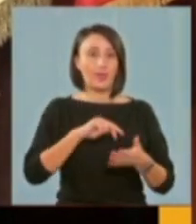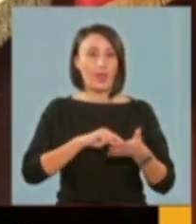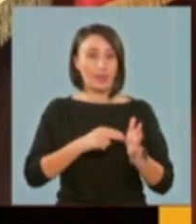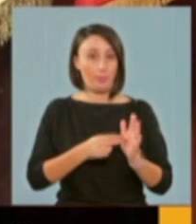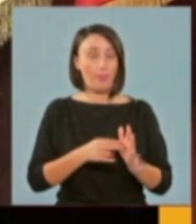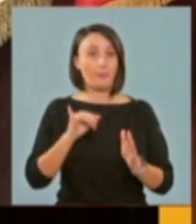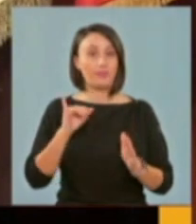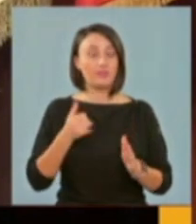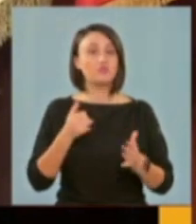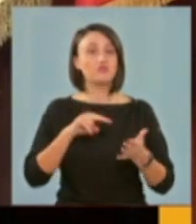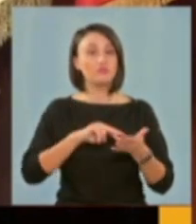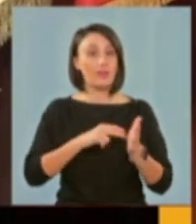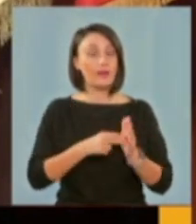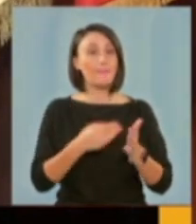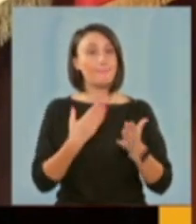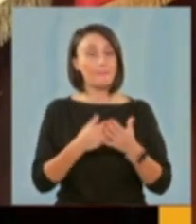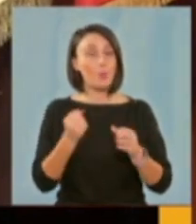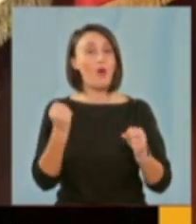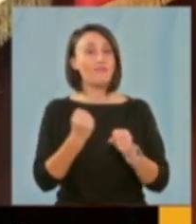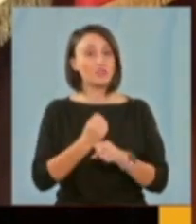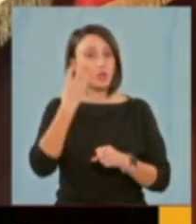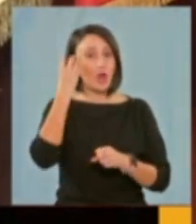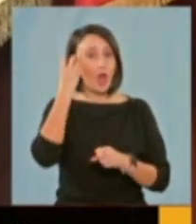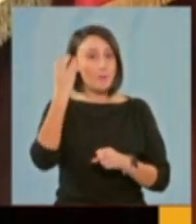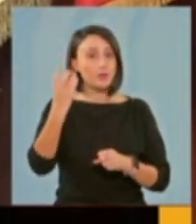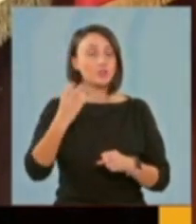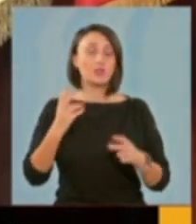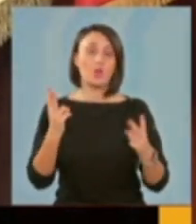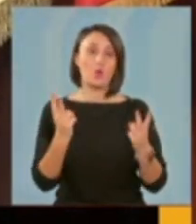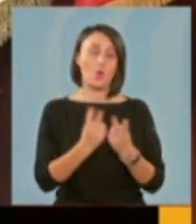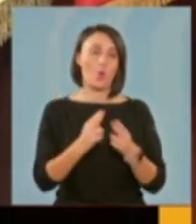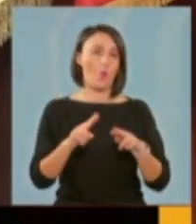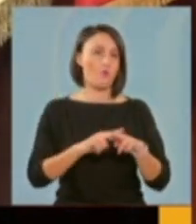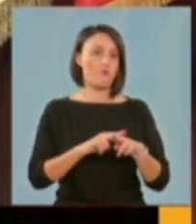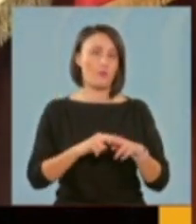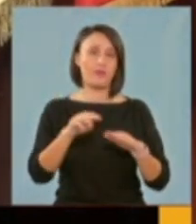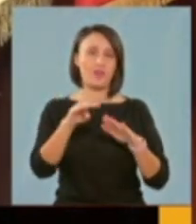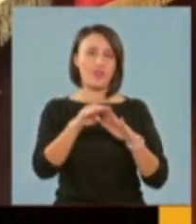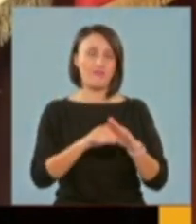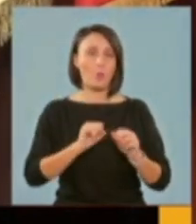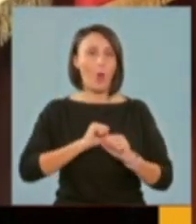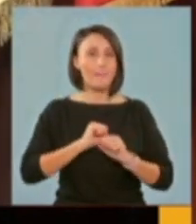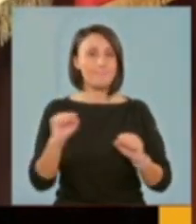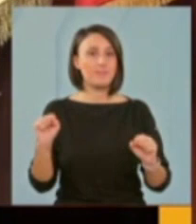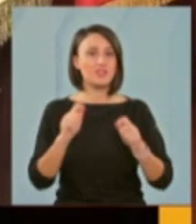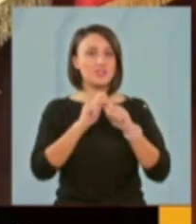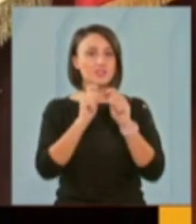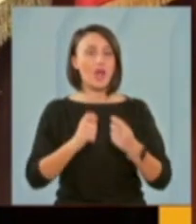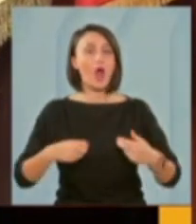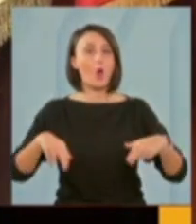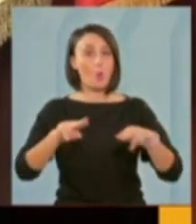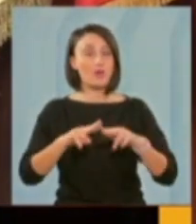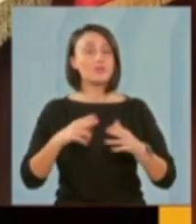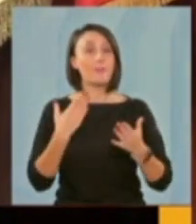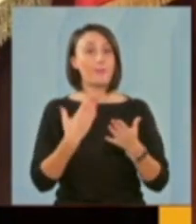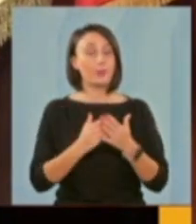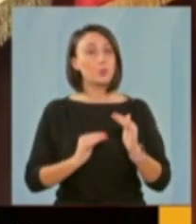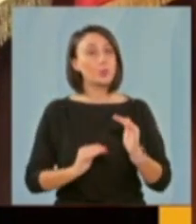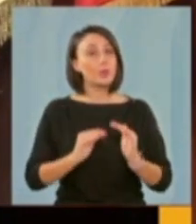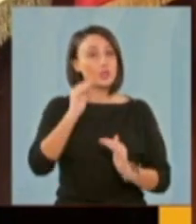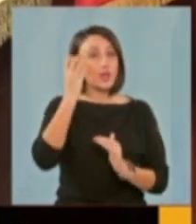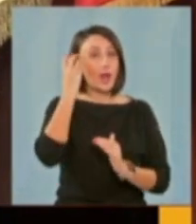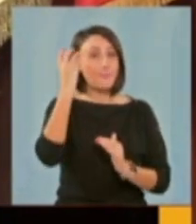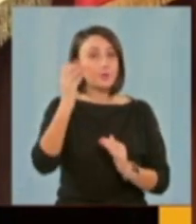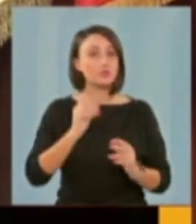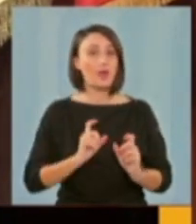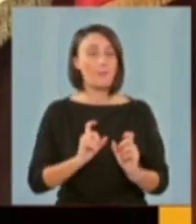echipamentele și tehnica pentru a realiza capabilitățile în conformitate cu nivelul de ambiție al țării noastre pentru creșterea capacității